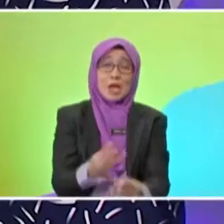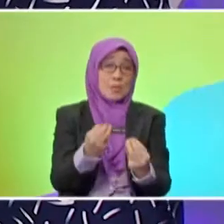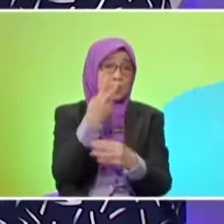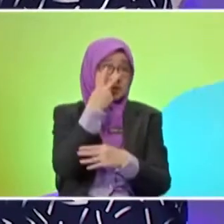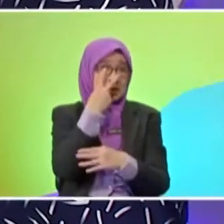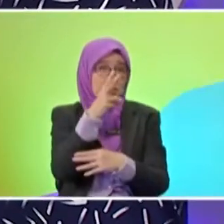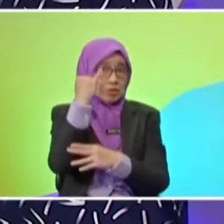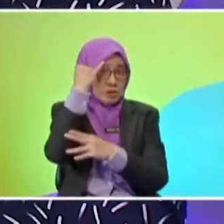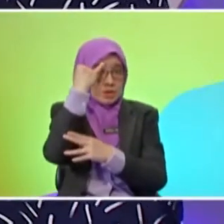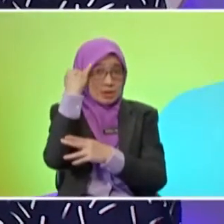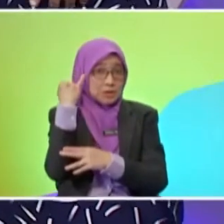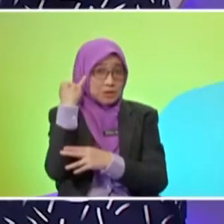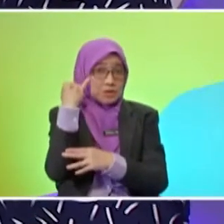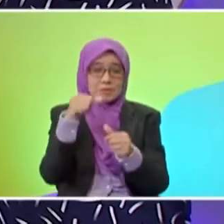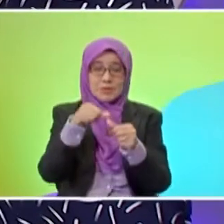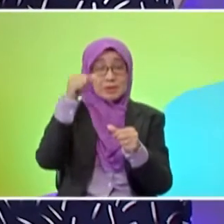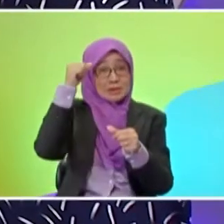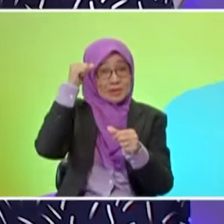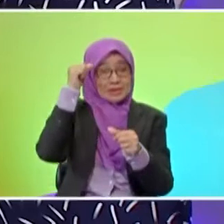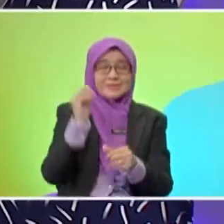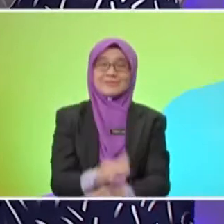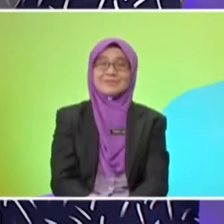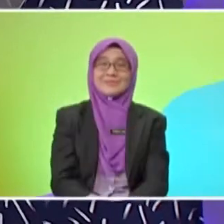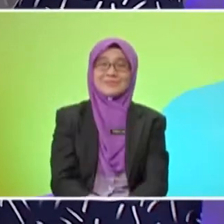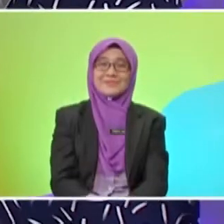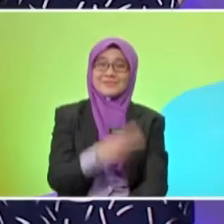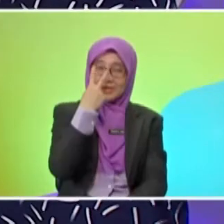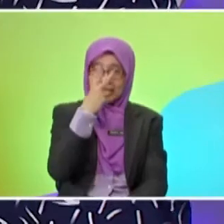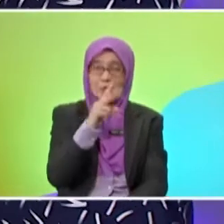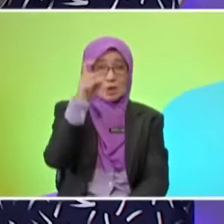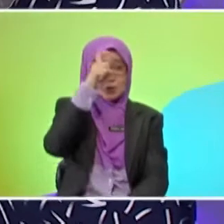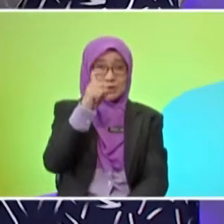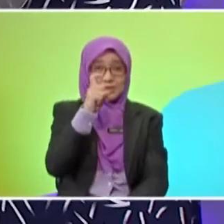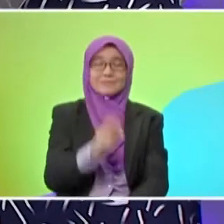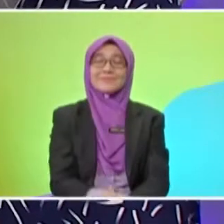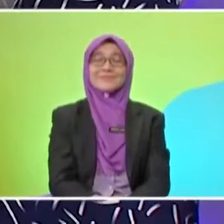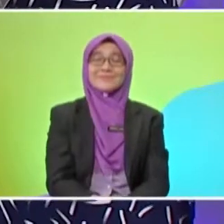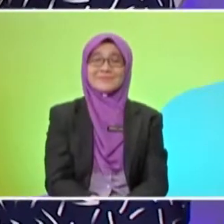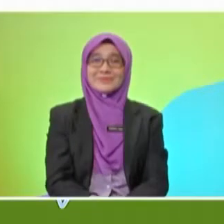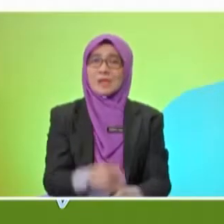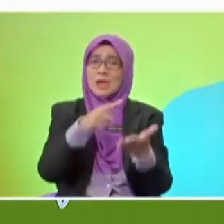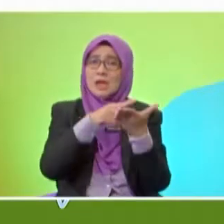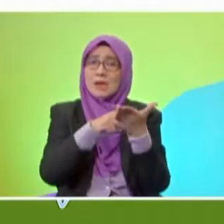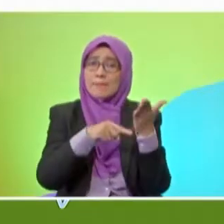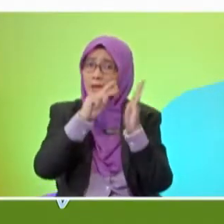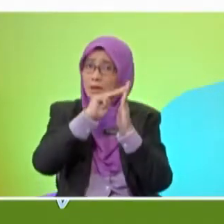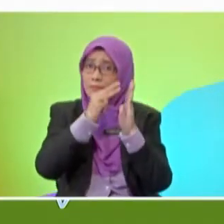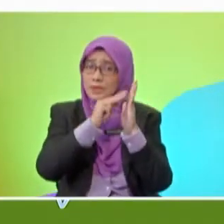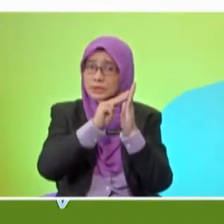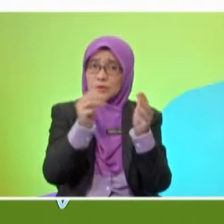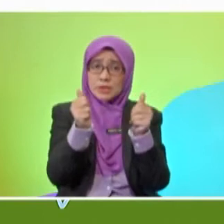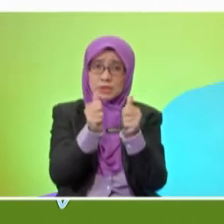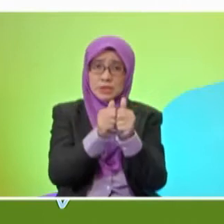cengkeh ajang belajar jadi untukmu lebih tengok Ashley Oke soalnya Ivan apakah yang dimaksudkan dengan